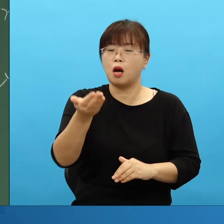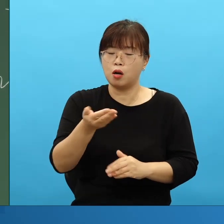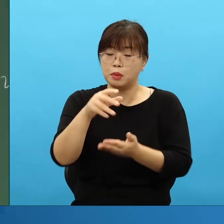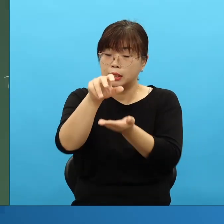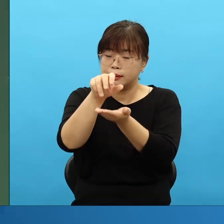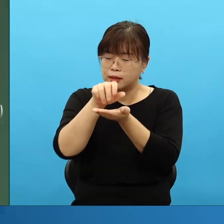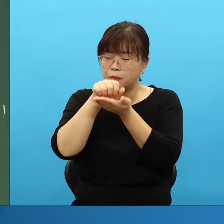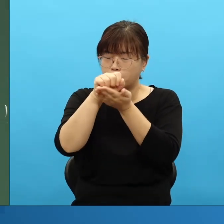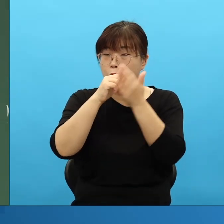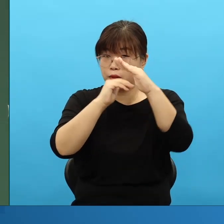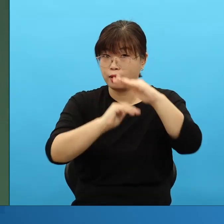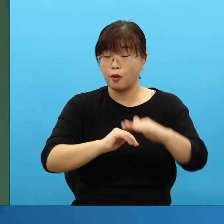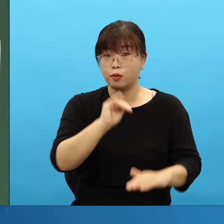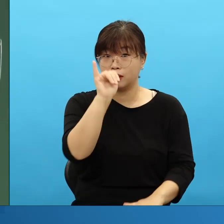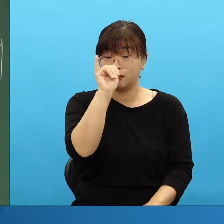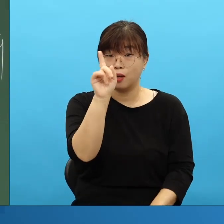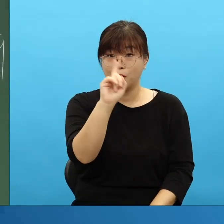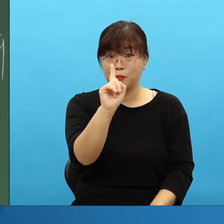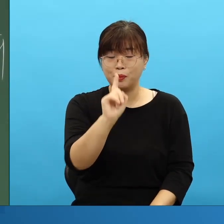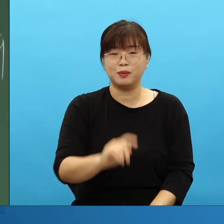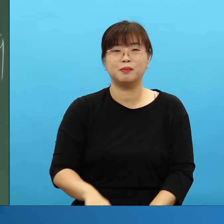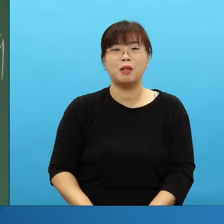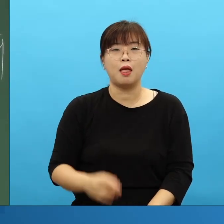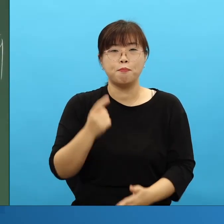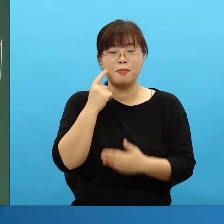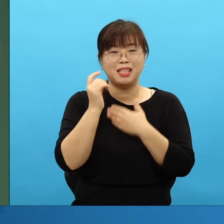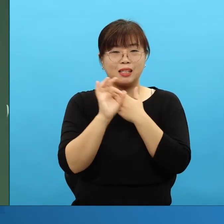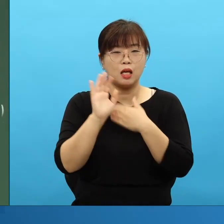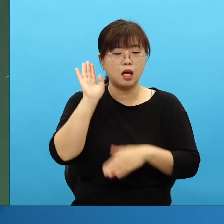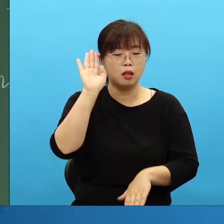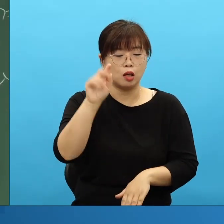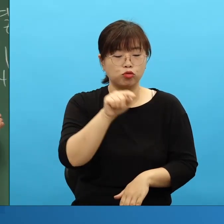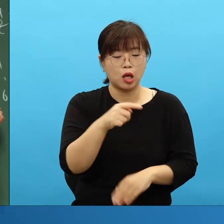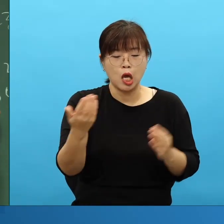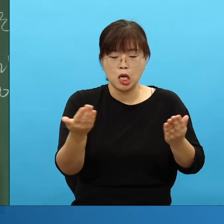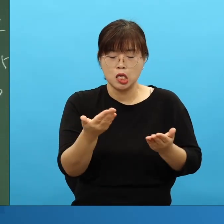여러분이 큰 일을 하려고 하면은